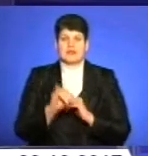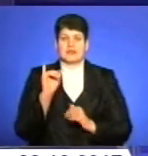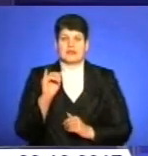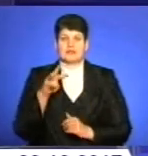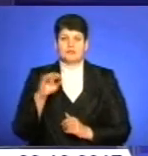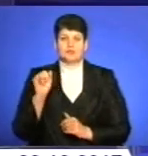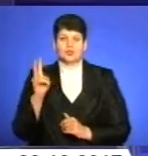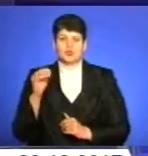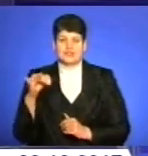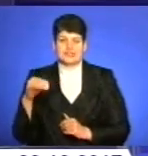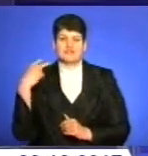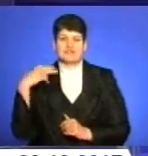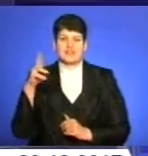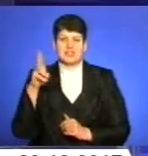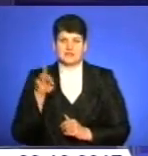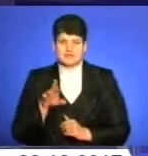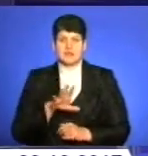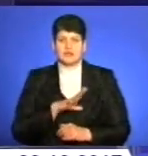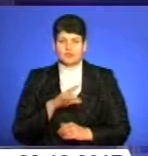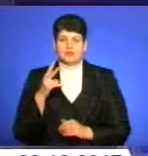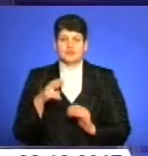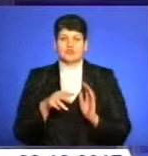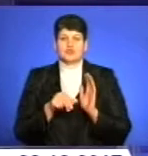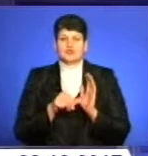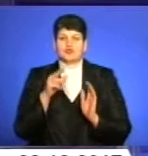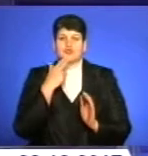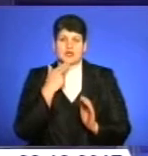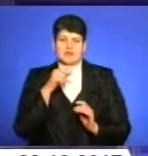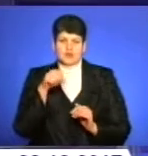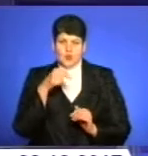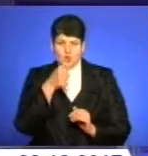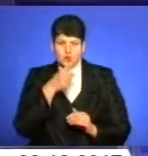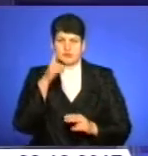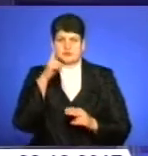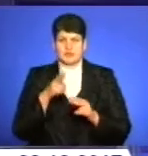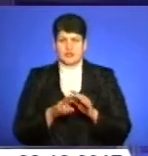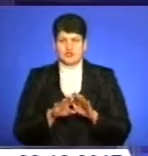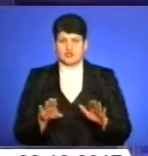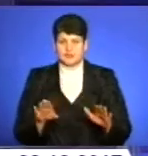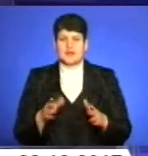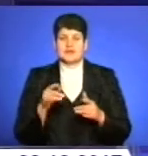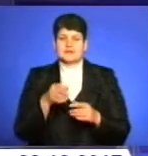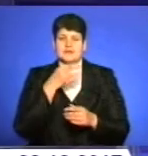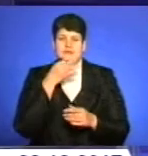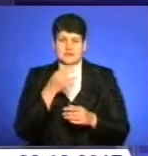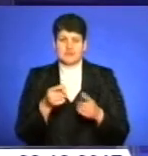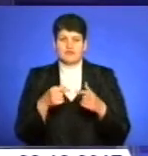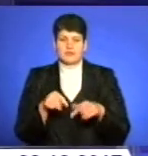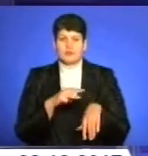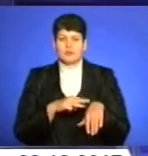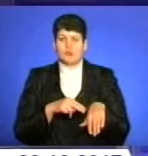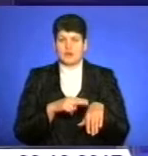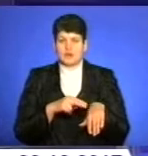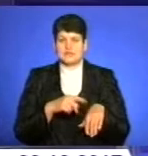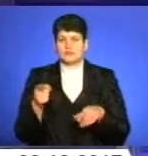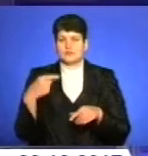Мукоїди, яке трапилося 26 червня цього року, завершили. Як повідомляє відділ комунікації Нацполіції у Тернопільській